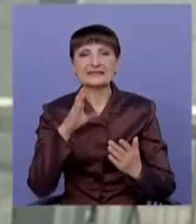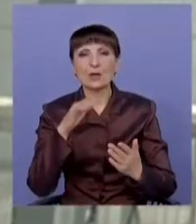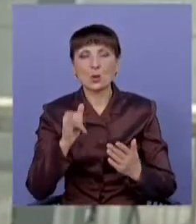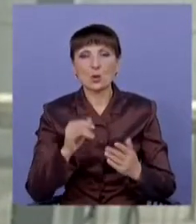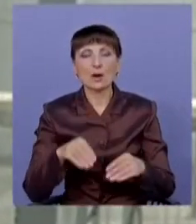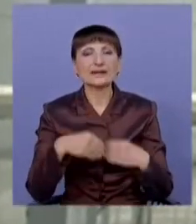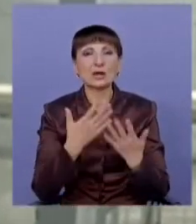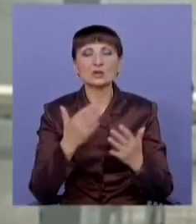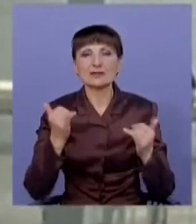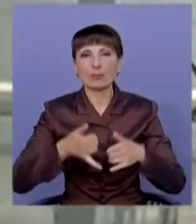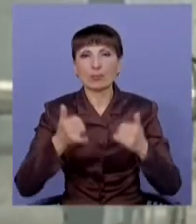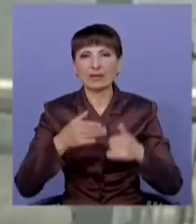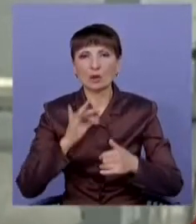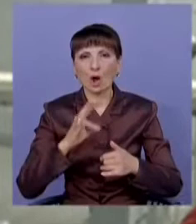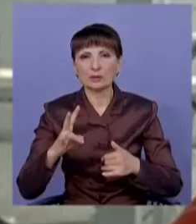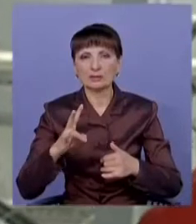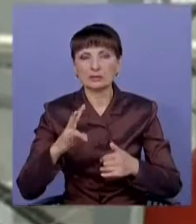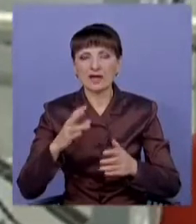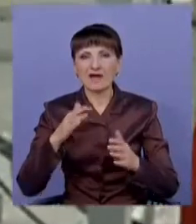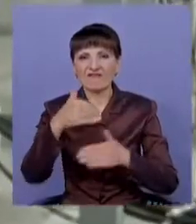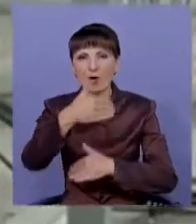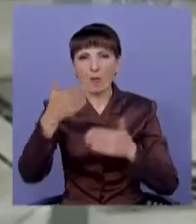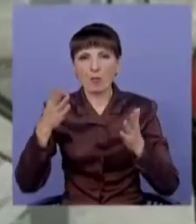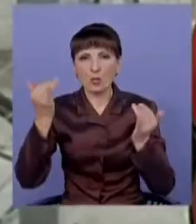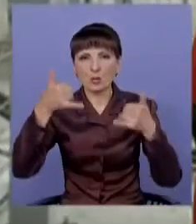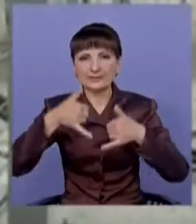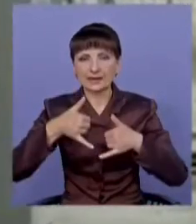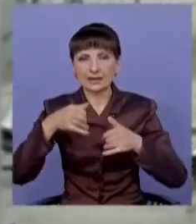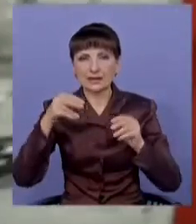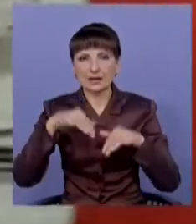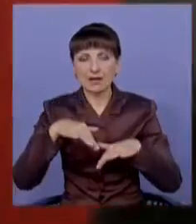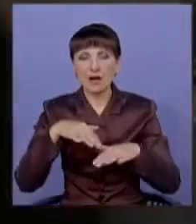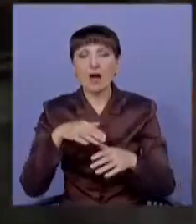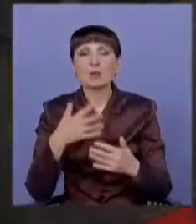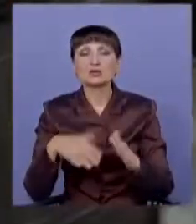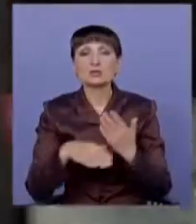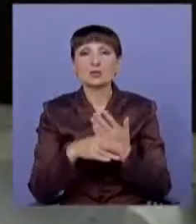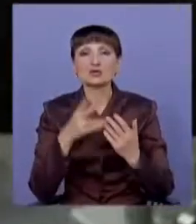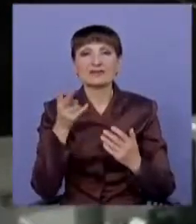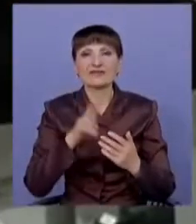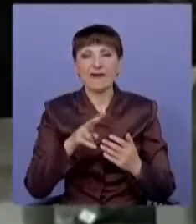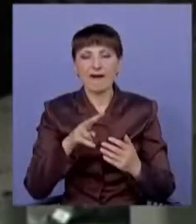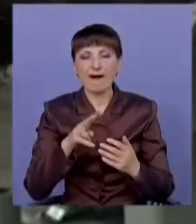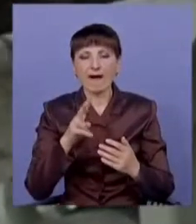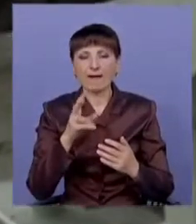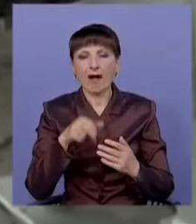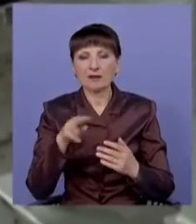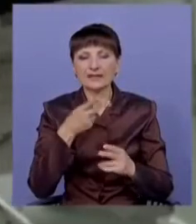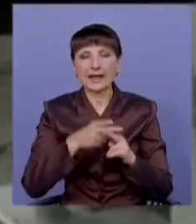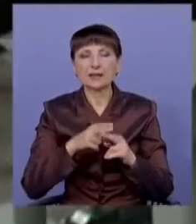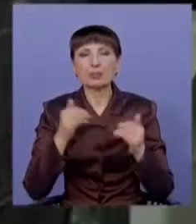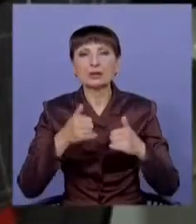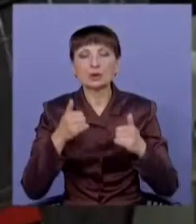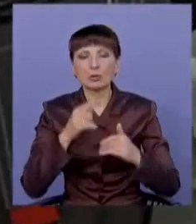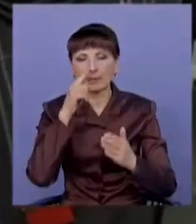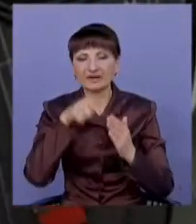подается бетон, засыпается в бункера. Затем с помощью двух трансфер-кар этот бетон